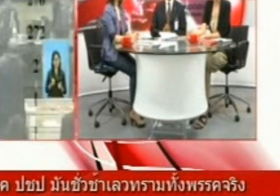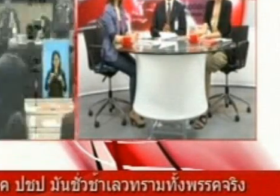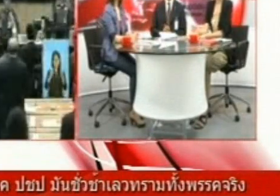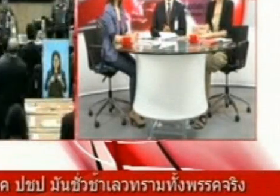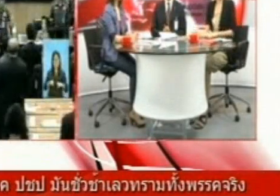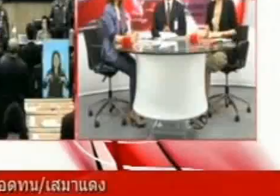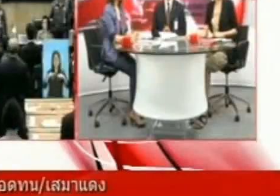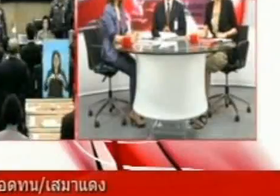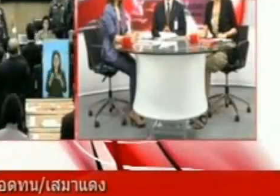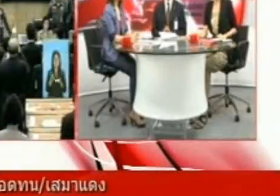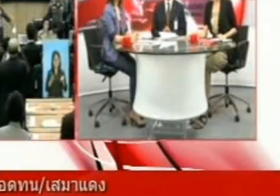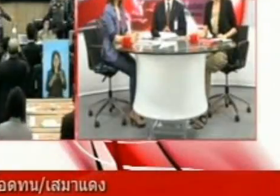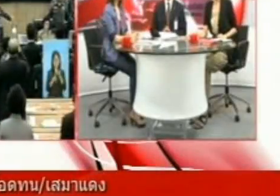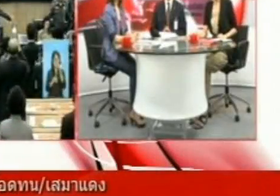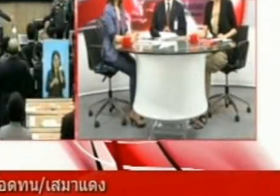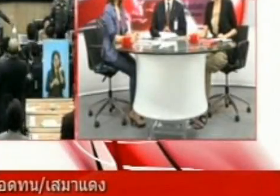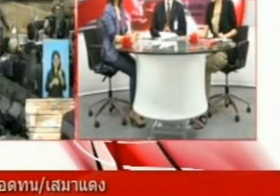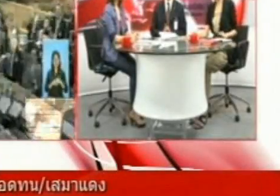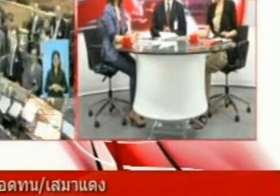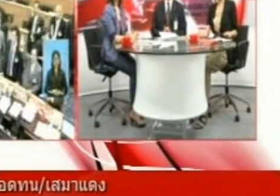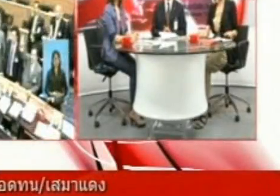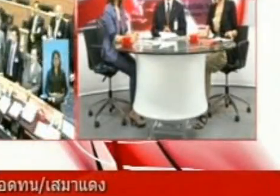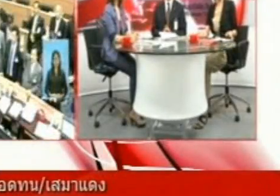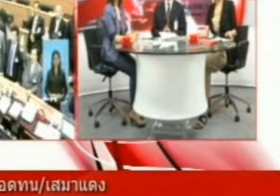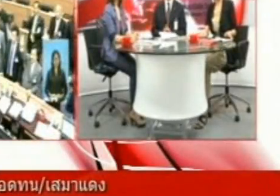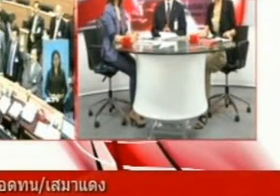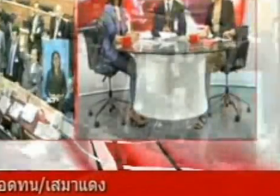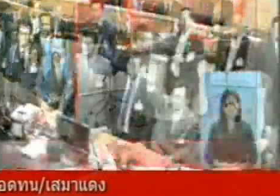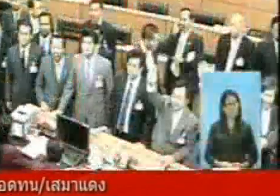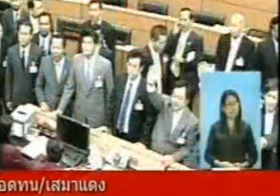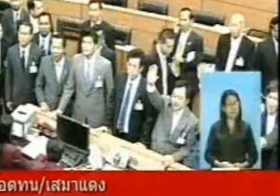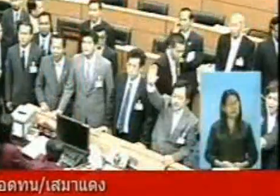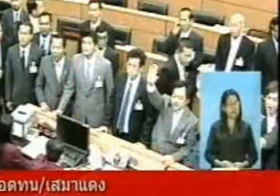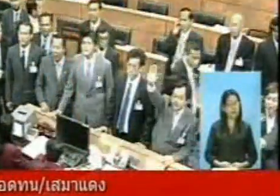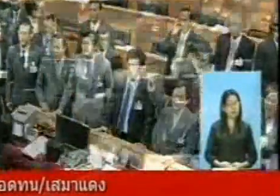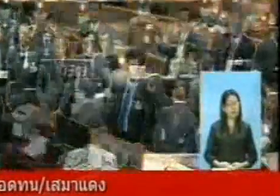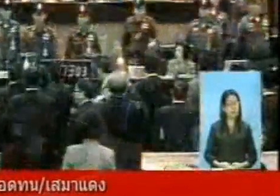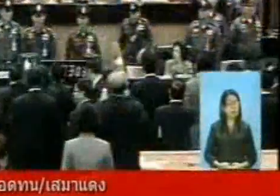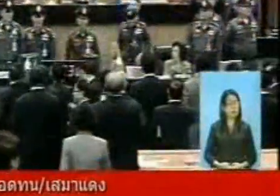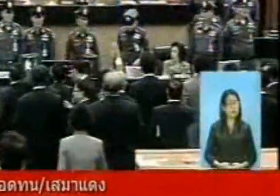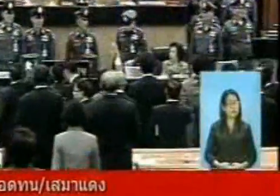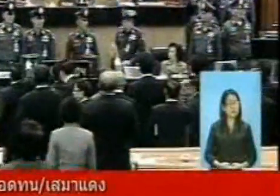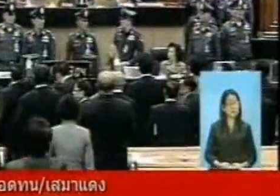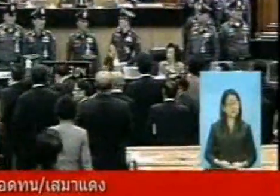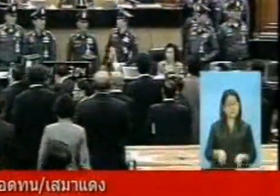กันต่อไป ปิดการประชุมครับ ปิดการประชุมเรียบร้อยนะคะสมควรก็